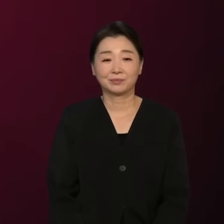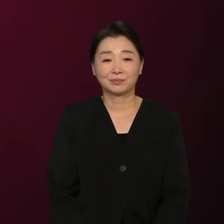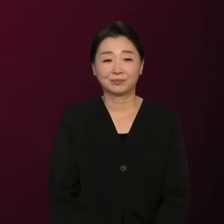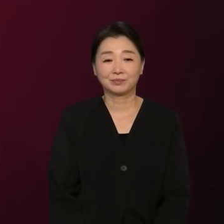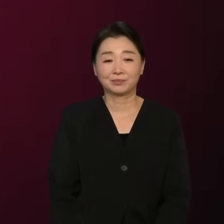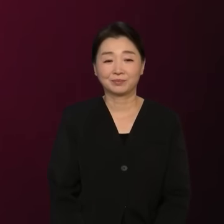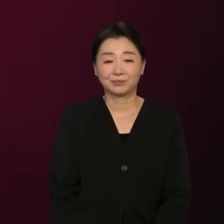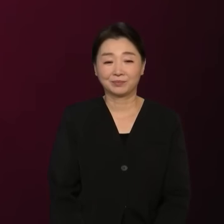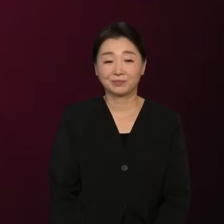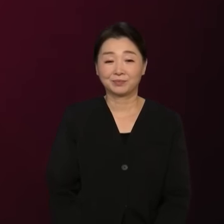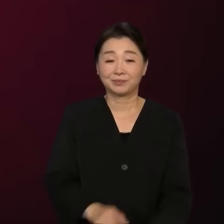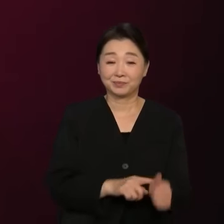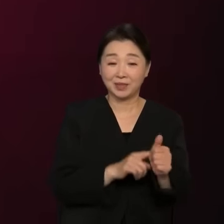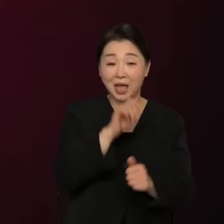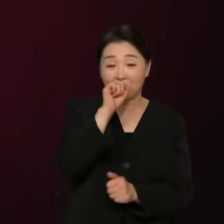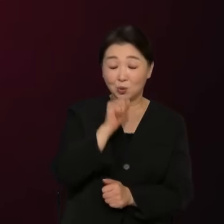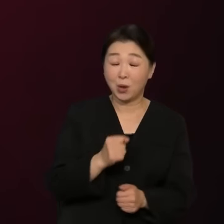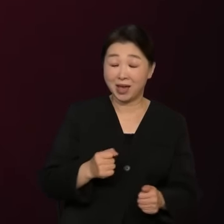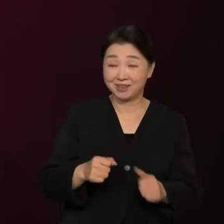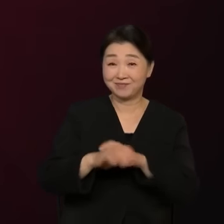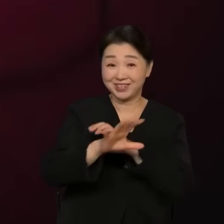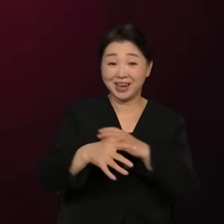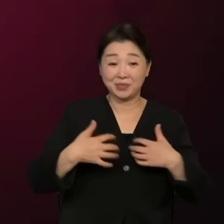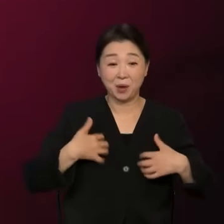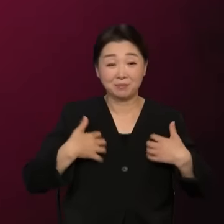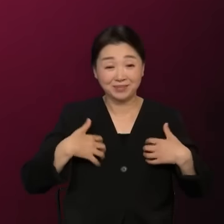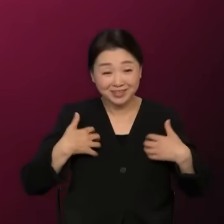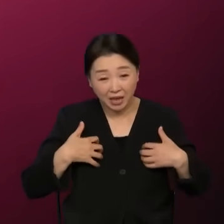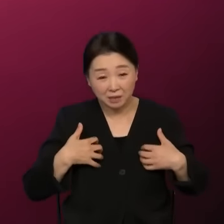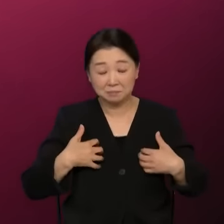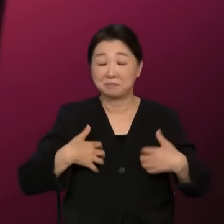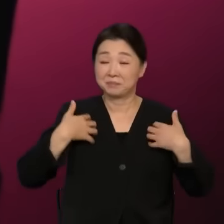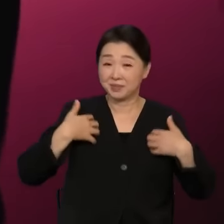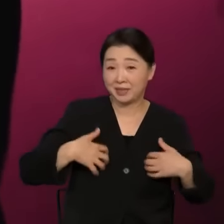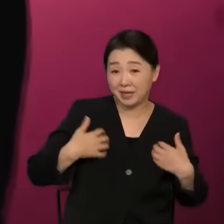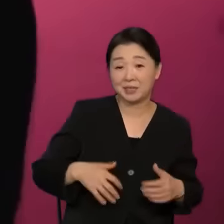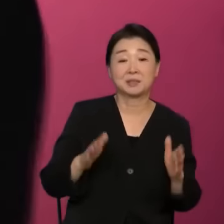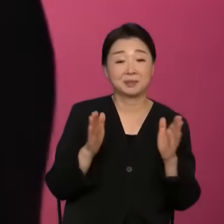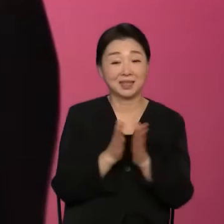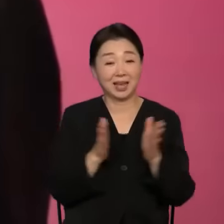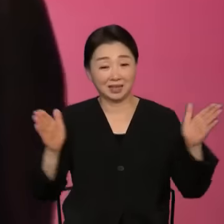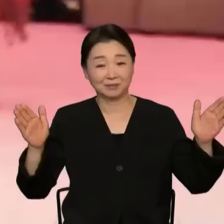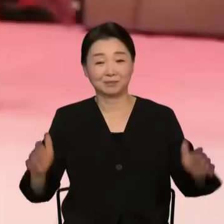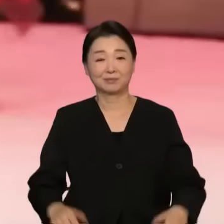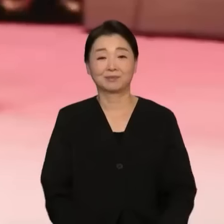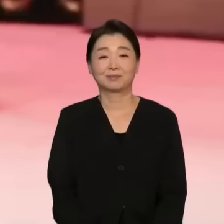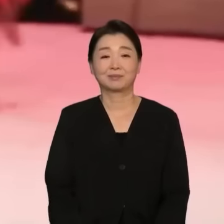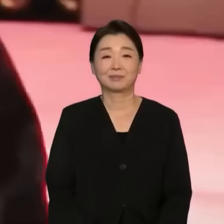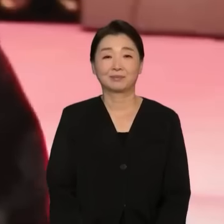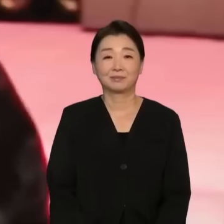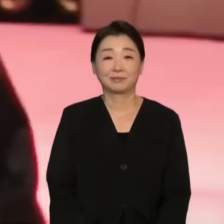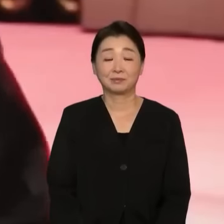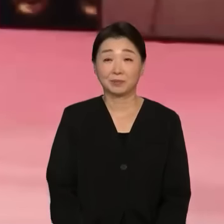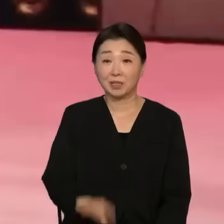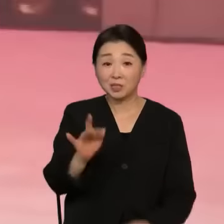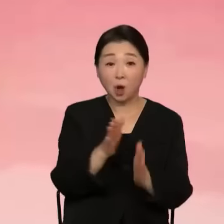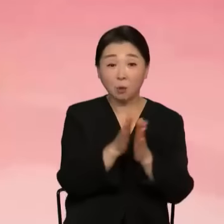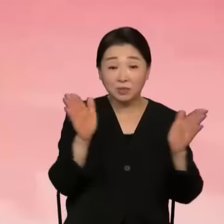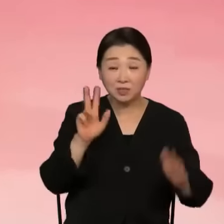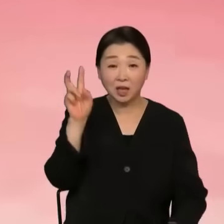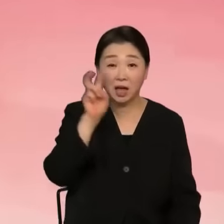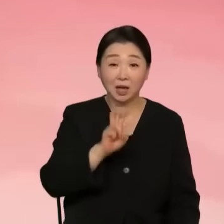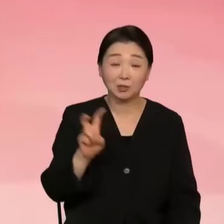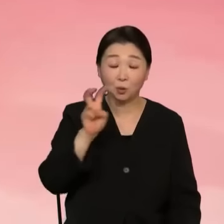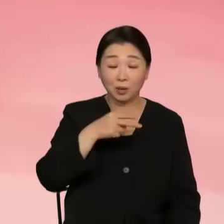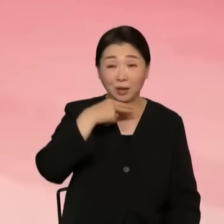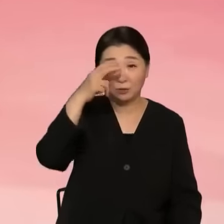지영이가 좋아하는 랜덤 게임! 랜덤 게임! 게임 스타트! 도입부부터 이 노래가